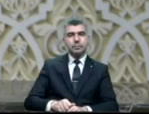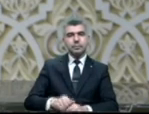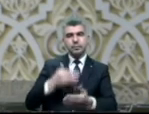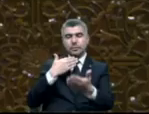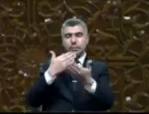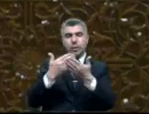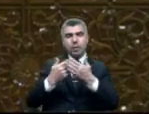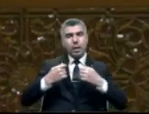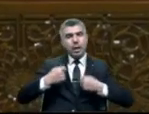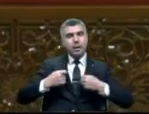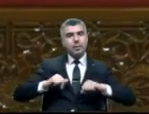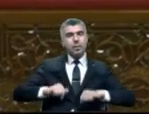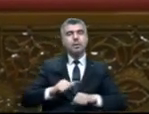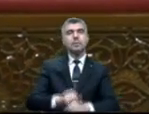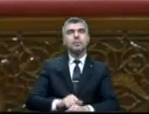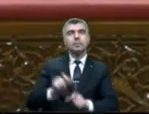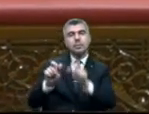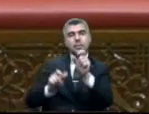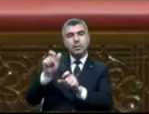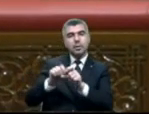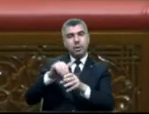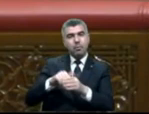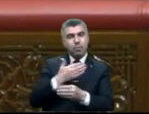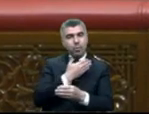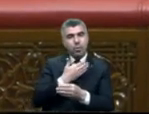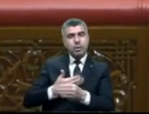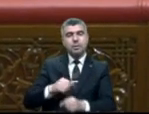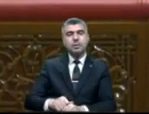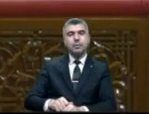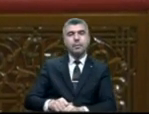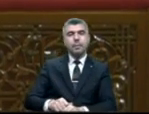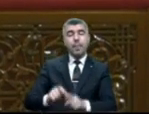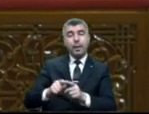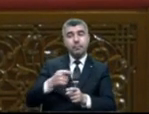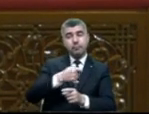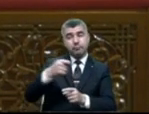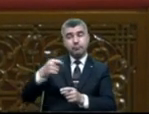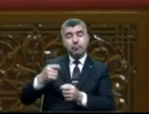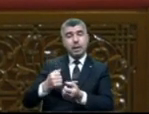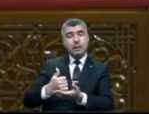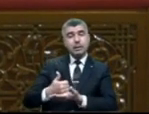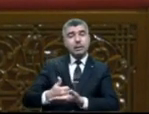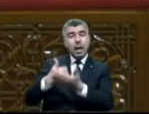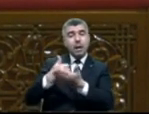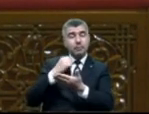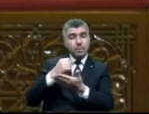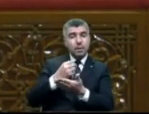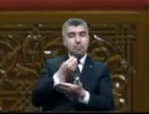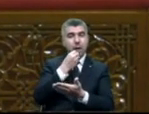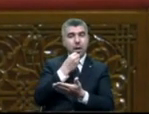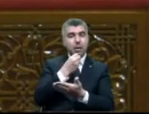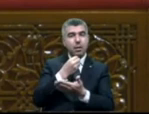شكرا سيد الرئيس، سيد الوزير المحترم، السادة المستشار المستشارات. تعرف عملية توزيع الدعم المخصص للفلاحين من حصة الشعير